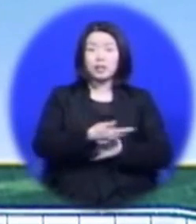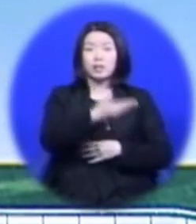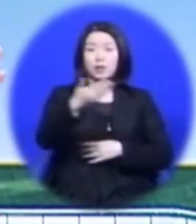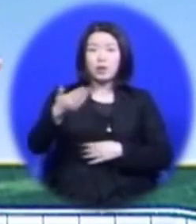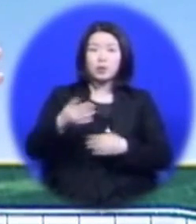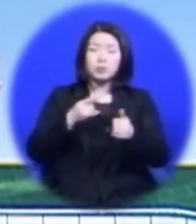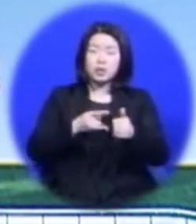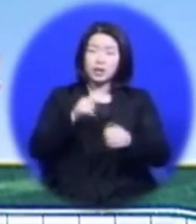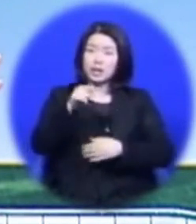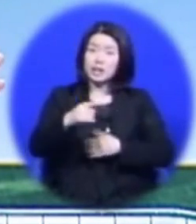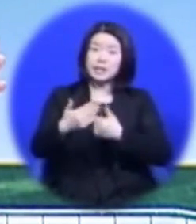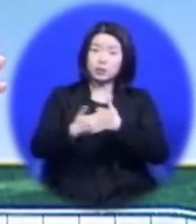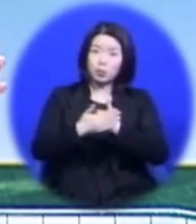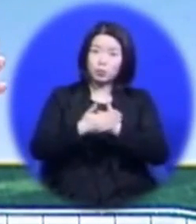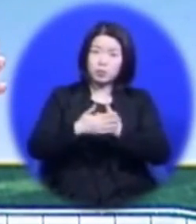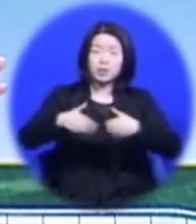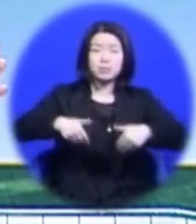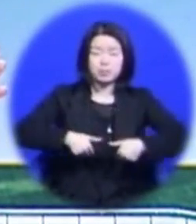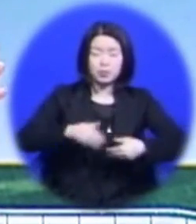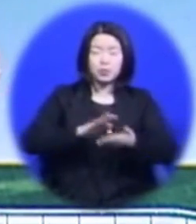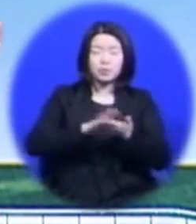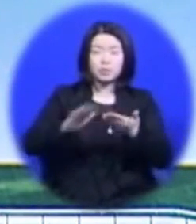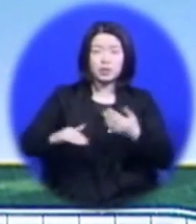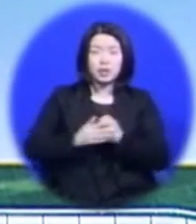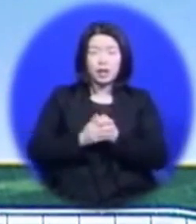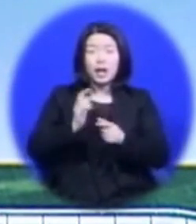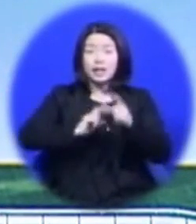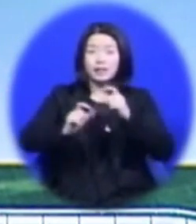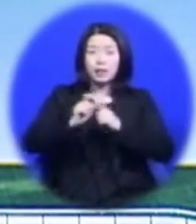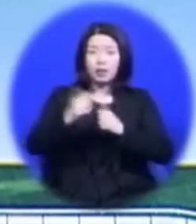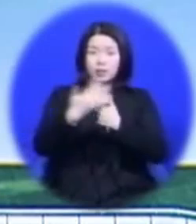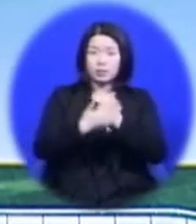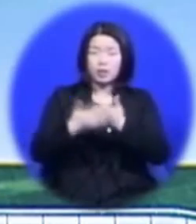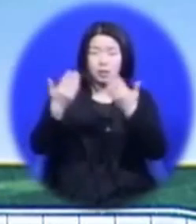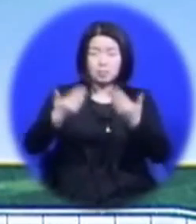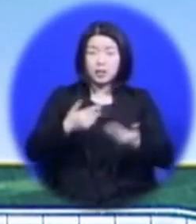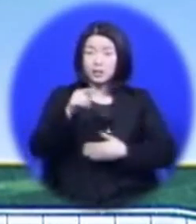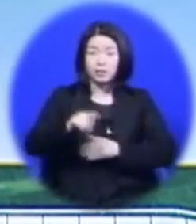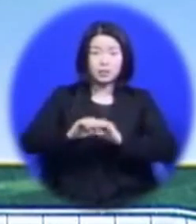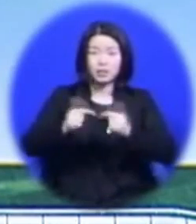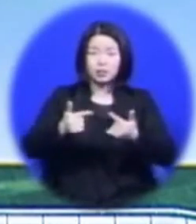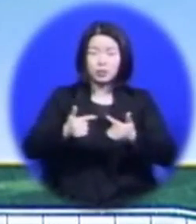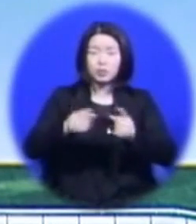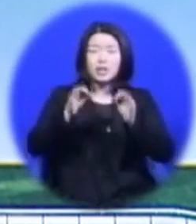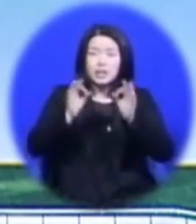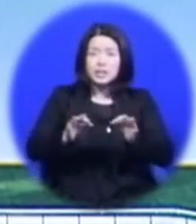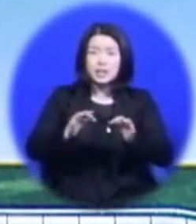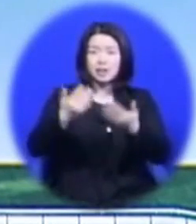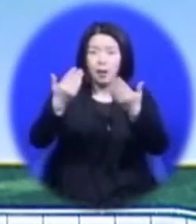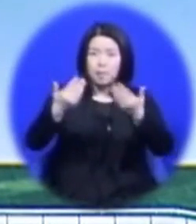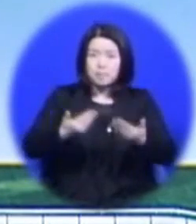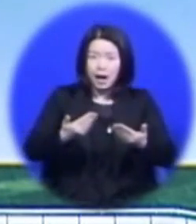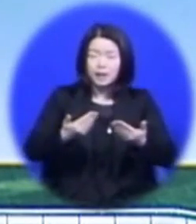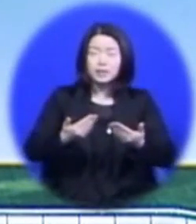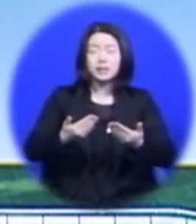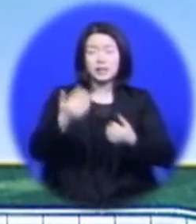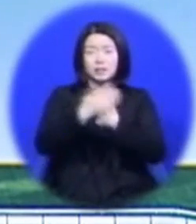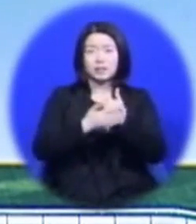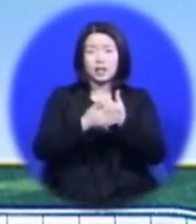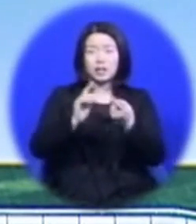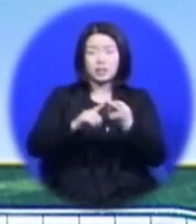여러분에게는 이 도움이 필요한 것입니다. 더 은혜를 받는 것이 아니고 이제는 받은 은혜에 눈이 뜨이는 것이 필요한